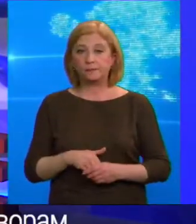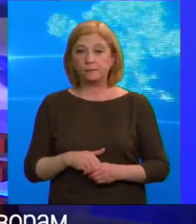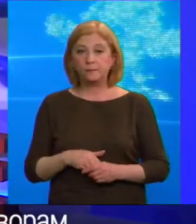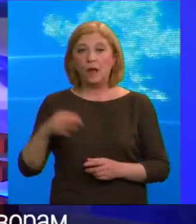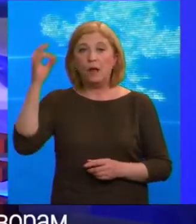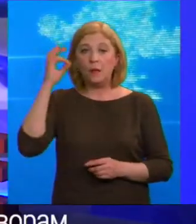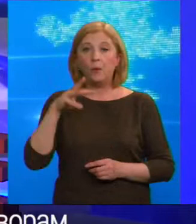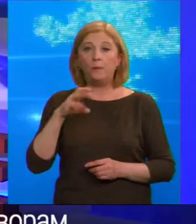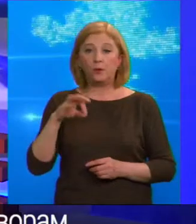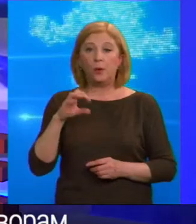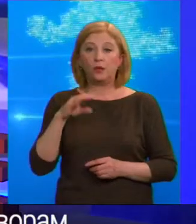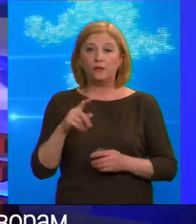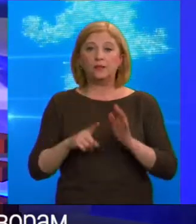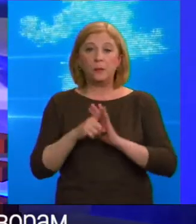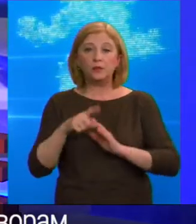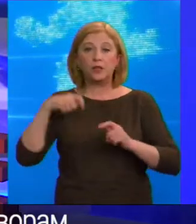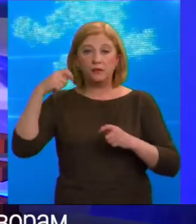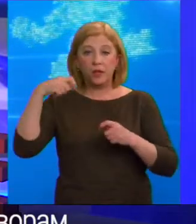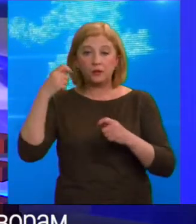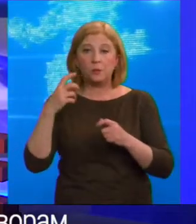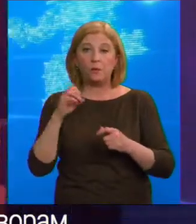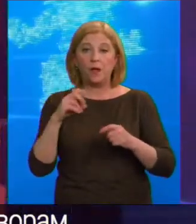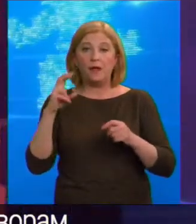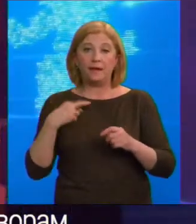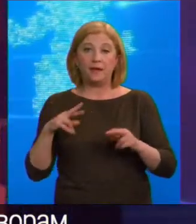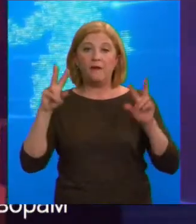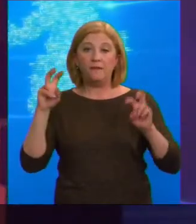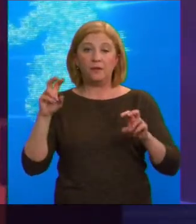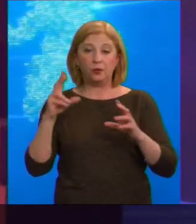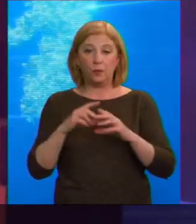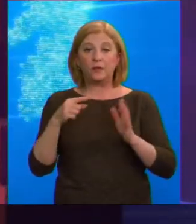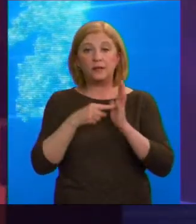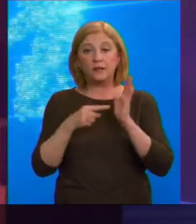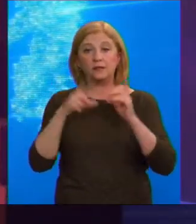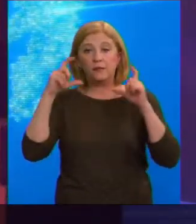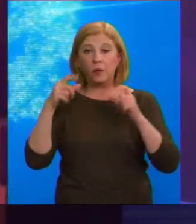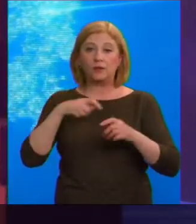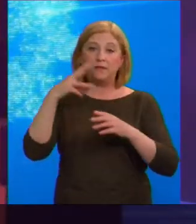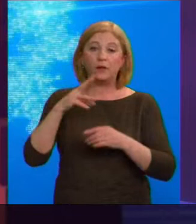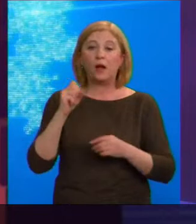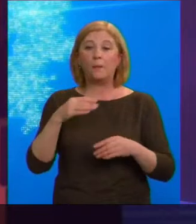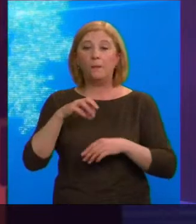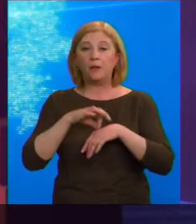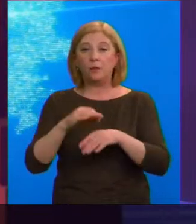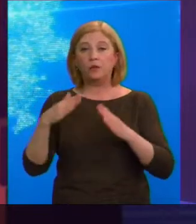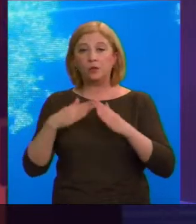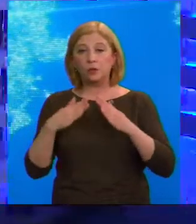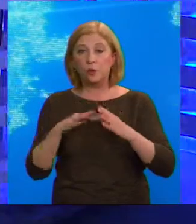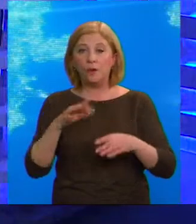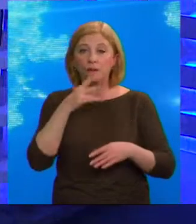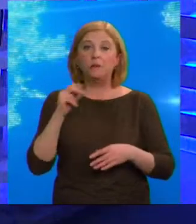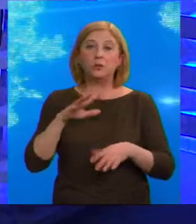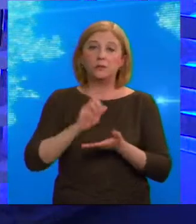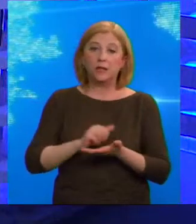Напомню, медиахолдинг ОТВ запустил флешмоб на сайте в эфире под хэштегом «Я в домике». Просим делиться фото и видео, как вы проводите время дома, как соблюдаете карантин, чем занимаетесь и